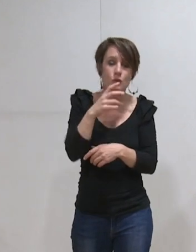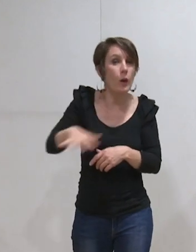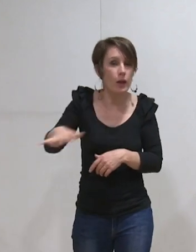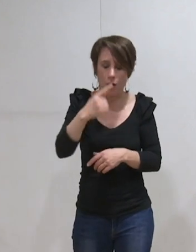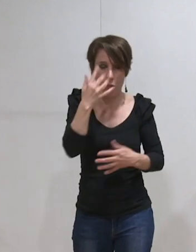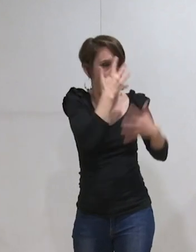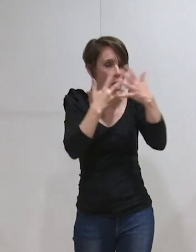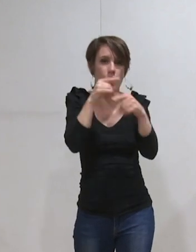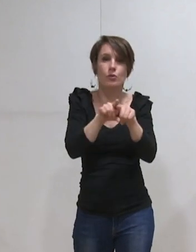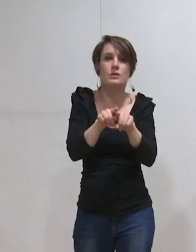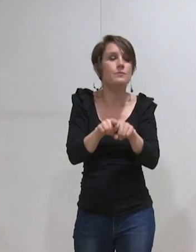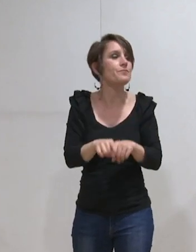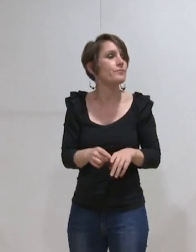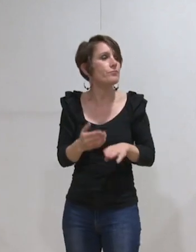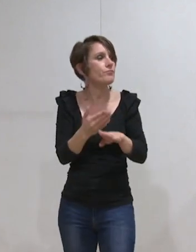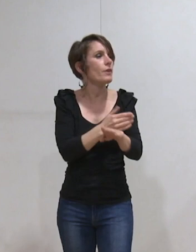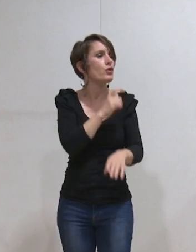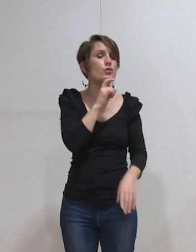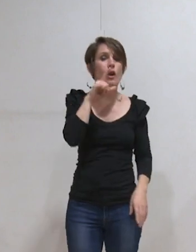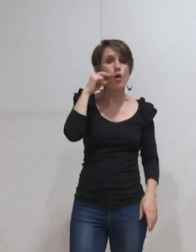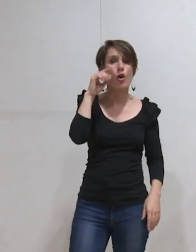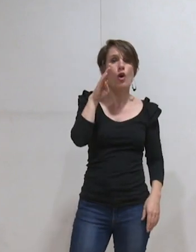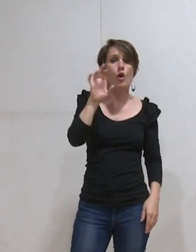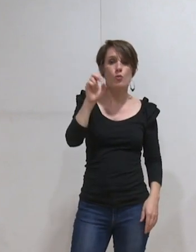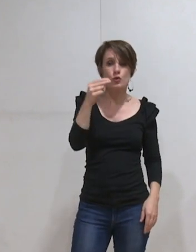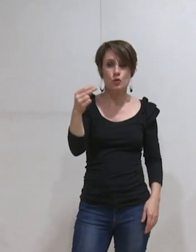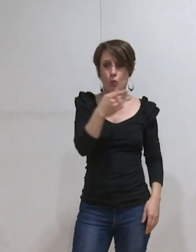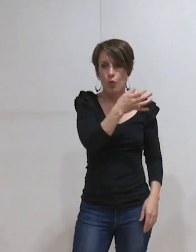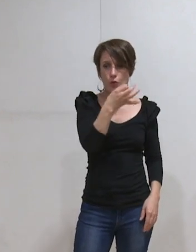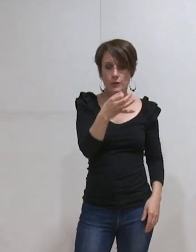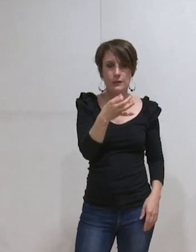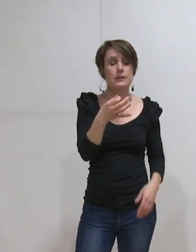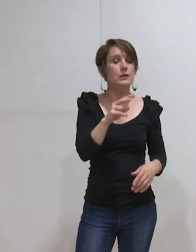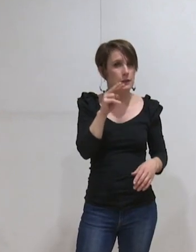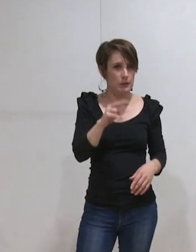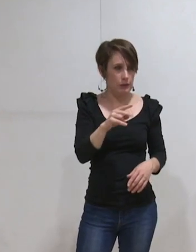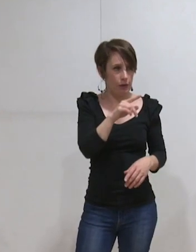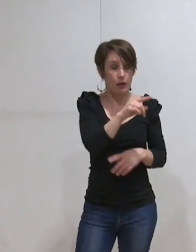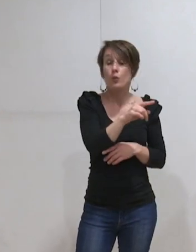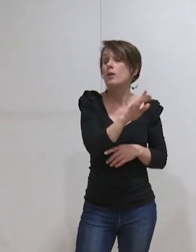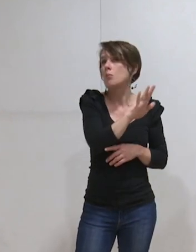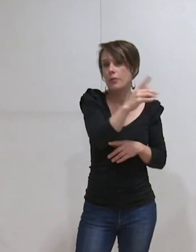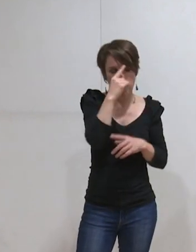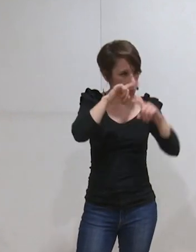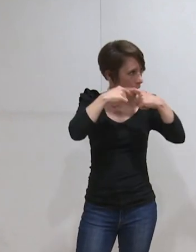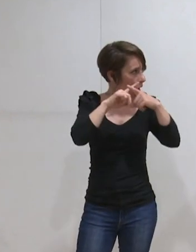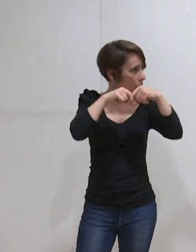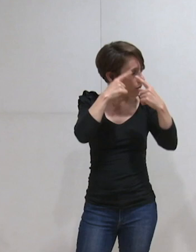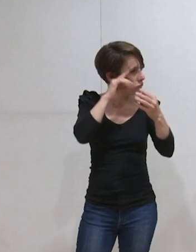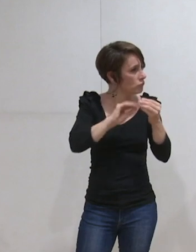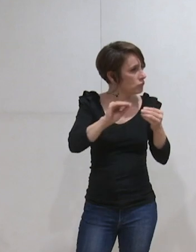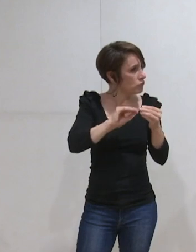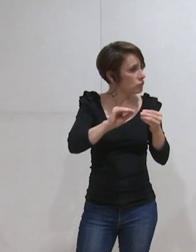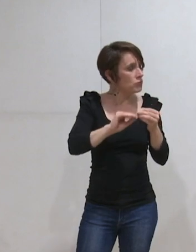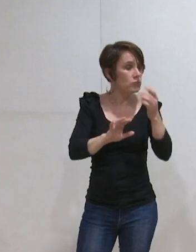l'interrogation que Paul Bron pointait tout à l'heure sur certaines incompréhensions difficultés vient aussi de là